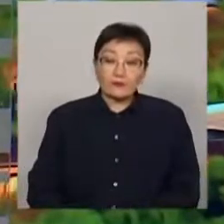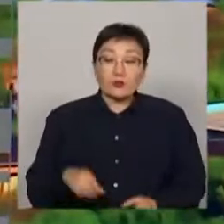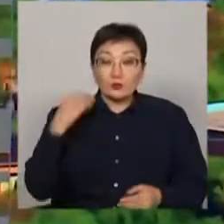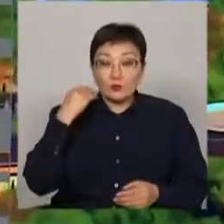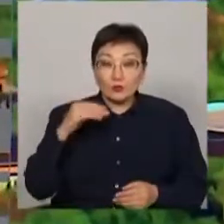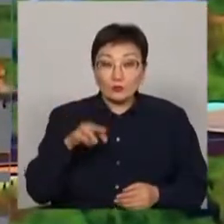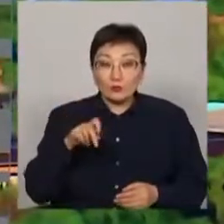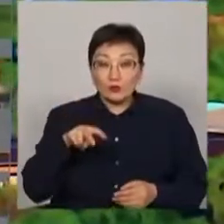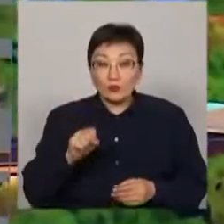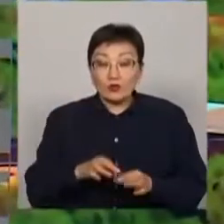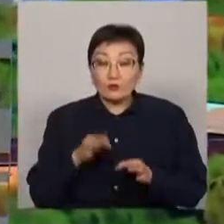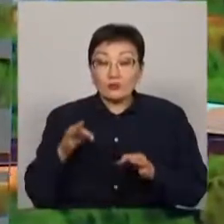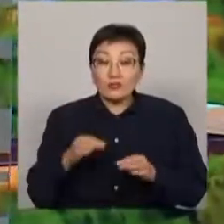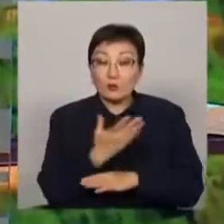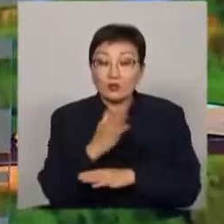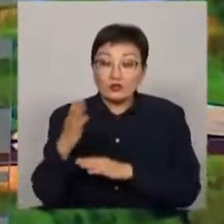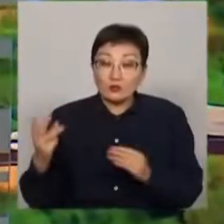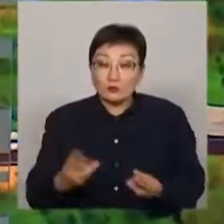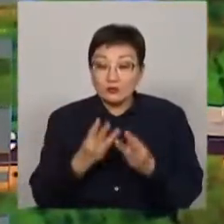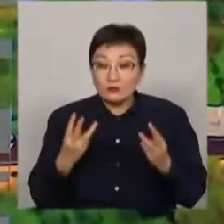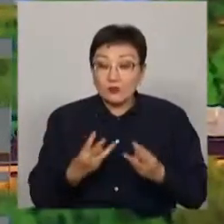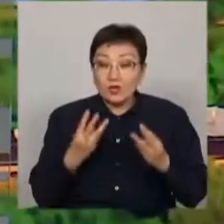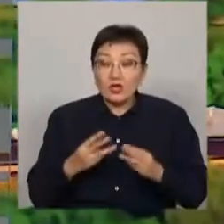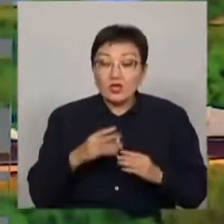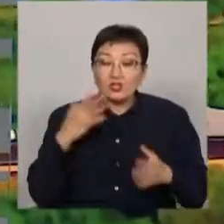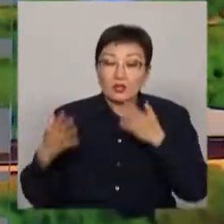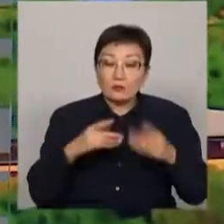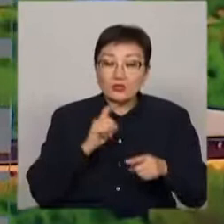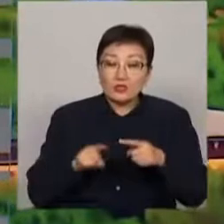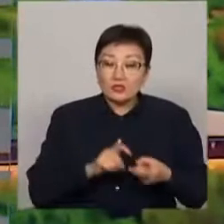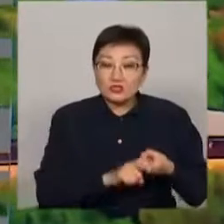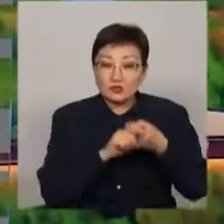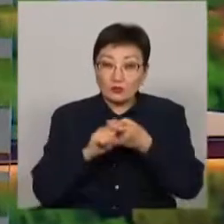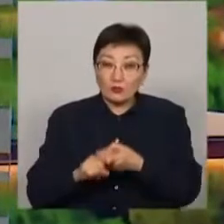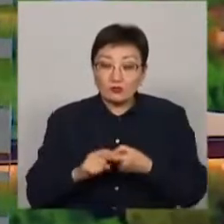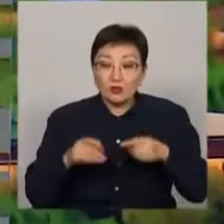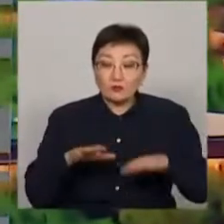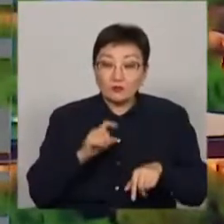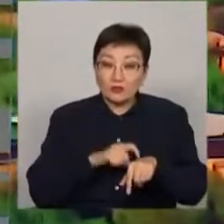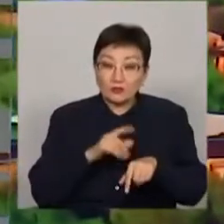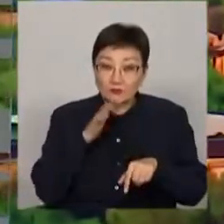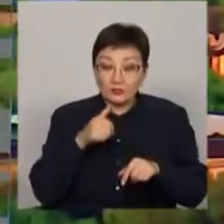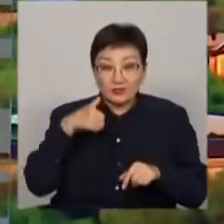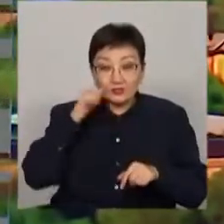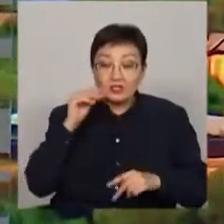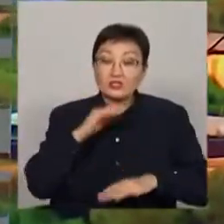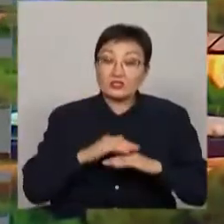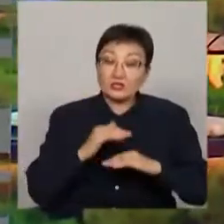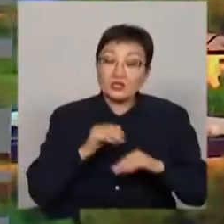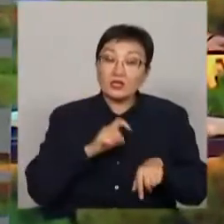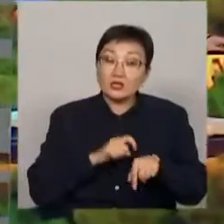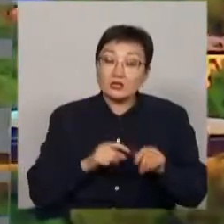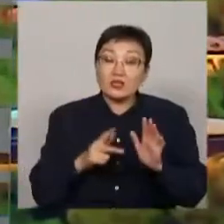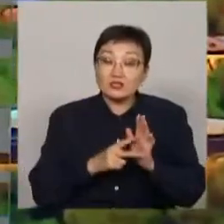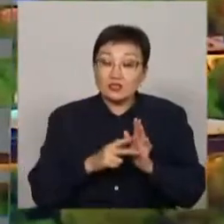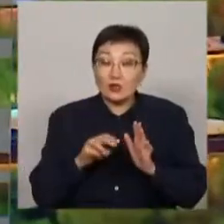Түркияның Мугла провинциясында орман өртеніп, қызыл жалын желмен тез тарап жатыр. Тілсіз жау жергілікті уақыт бойынша кеше кешкі сағат 8-де